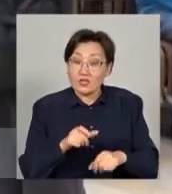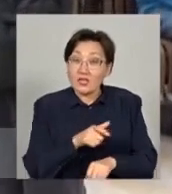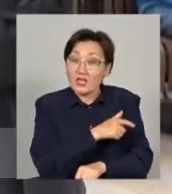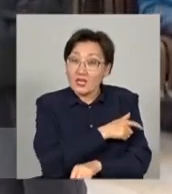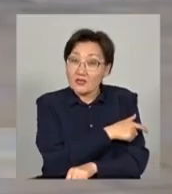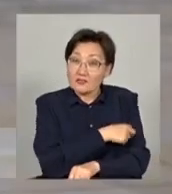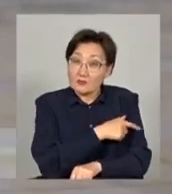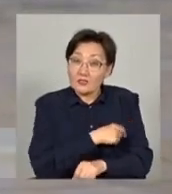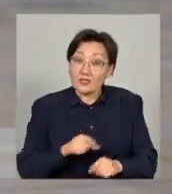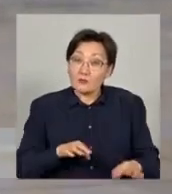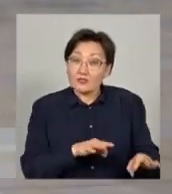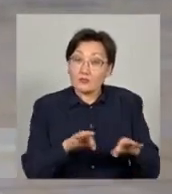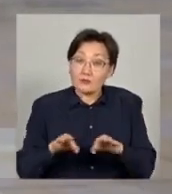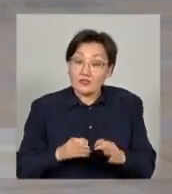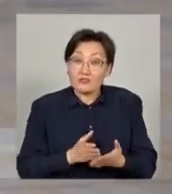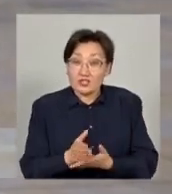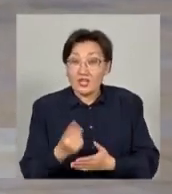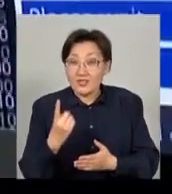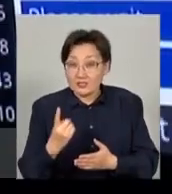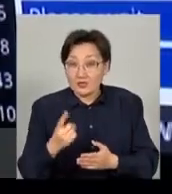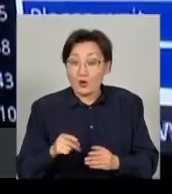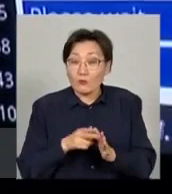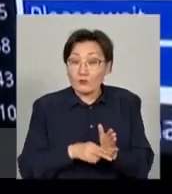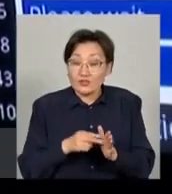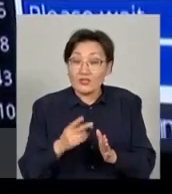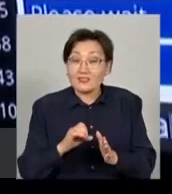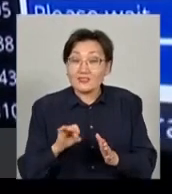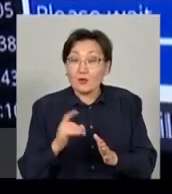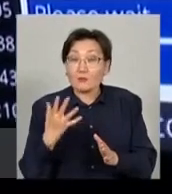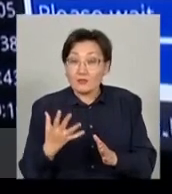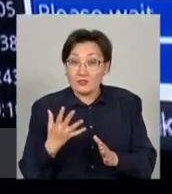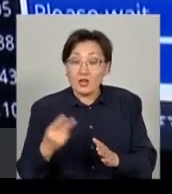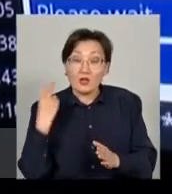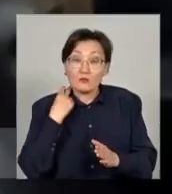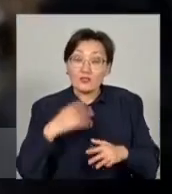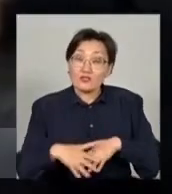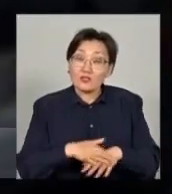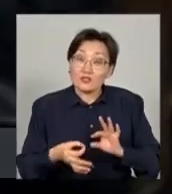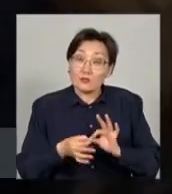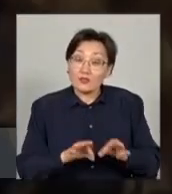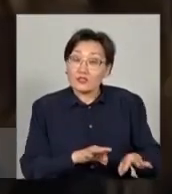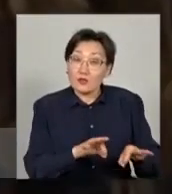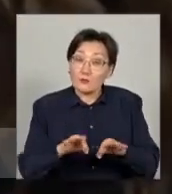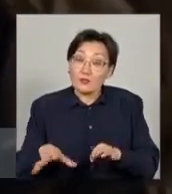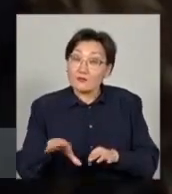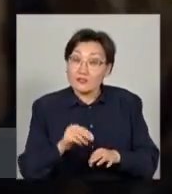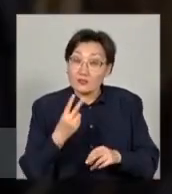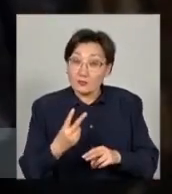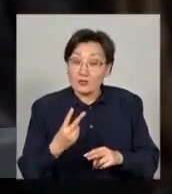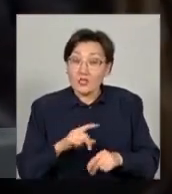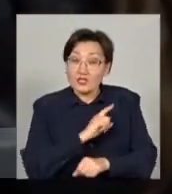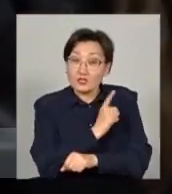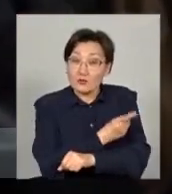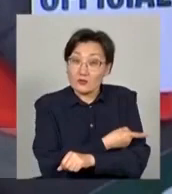дорожного движения. На линии выходит только один поезд из пяти. Весь январь британцам будет сложно передвигаться, по всей видимости, из-за